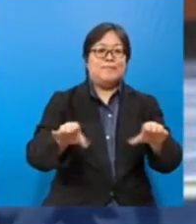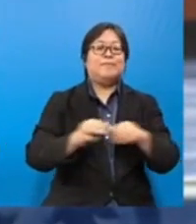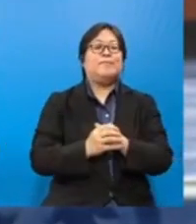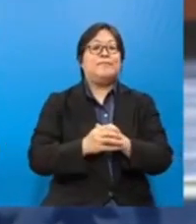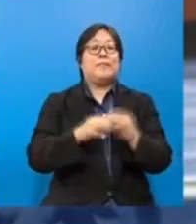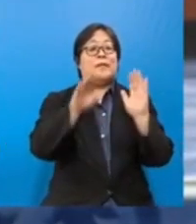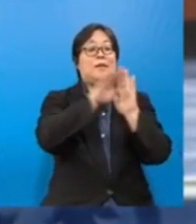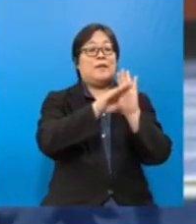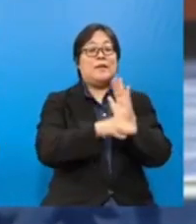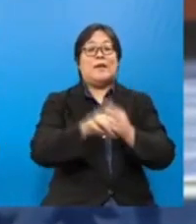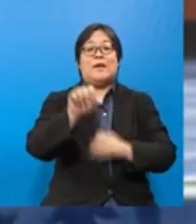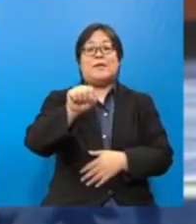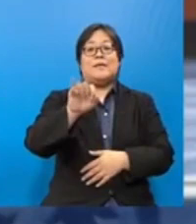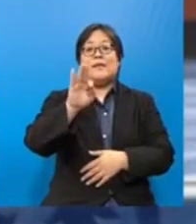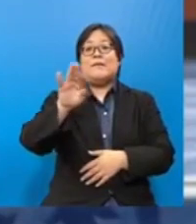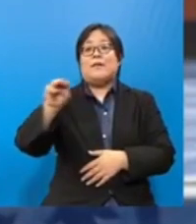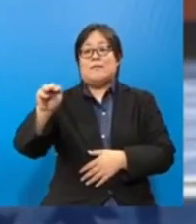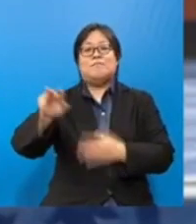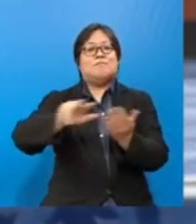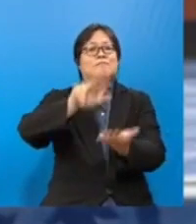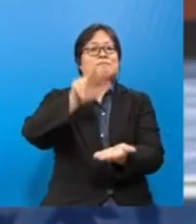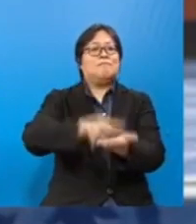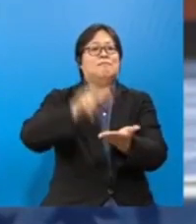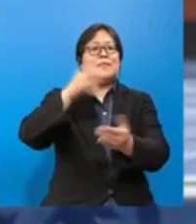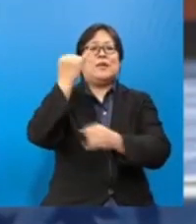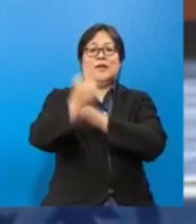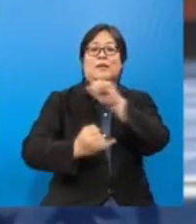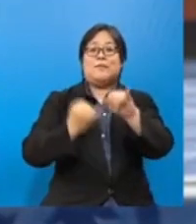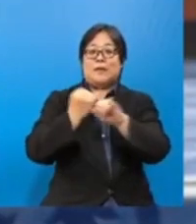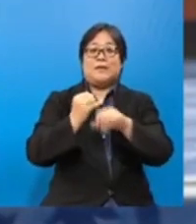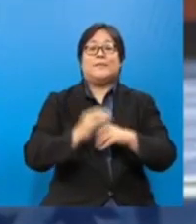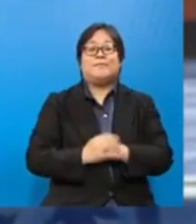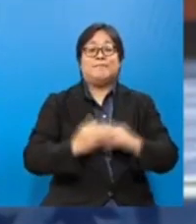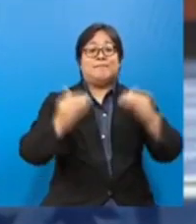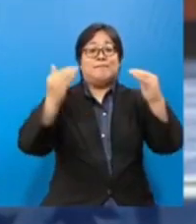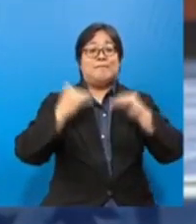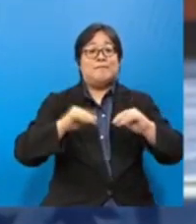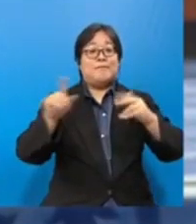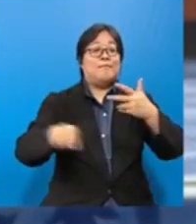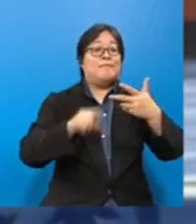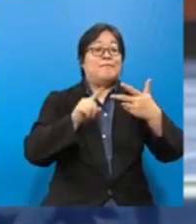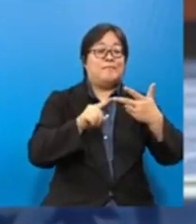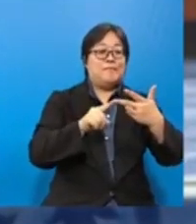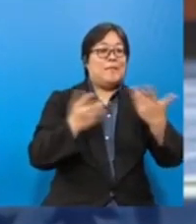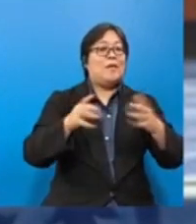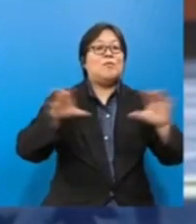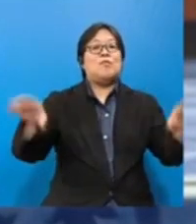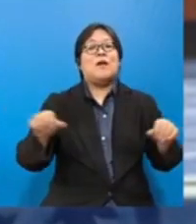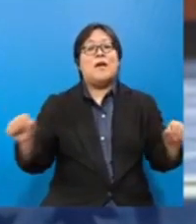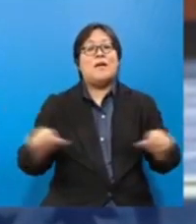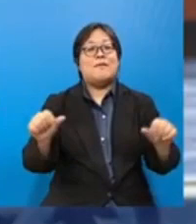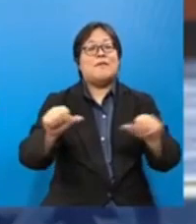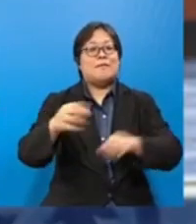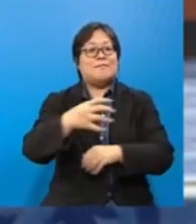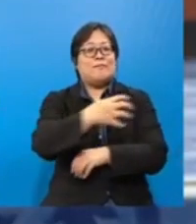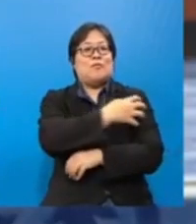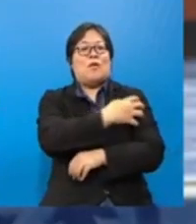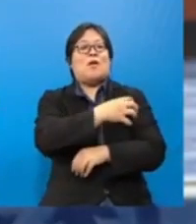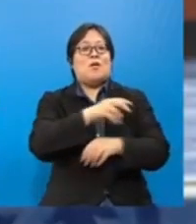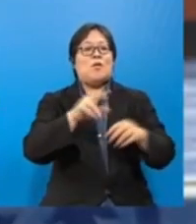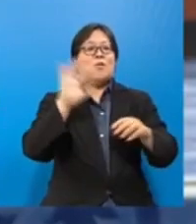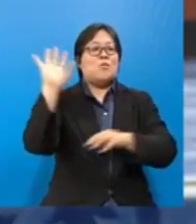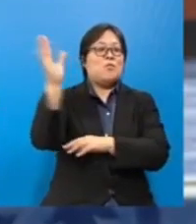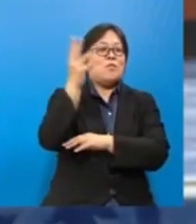Rizieq SFM yang di viral di bengkok Tarra bangsa yang tiga melaksanakan activity penguasaan hutan